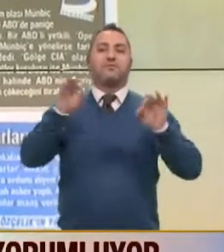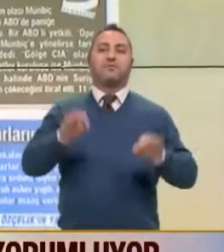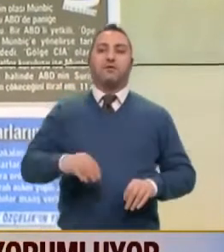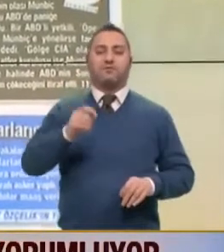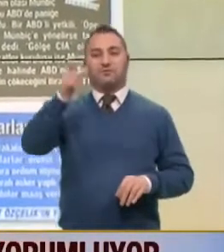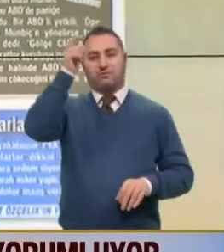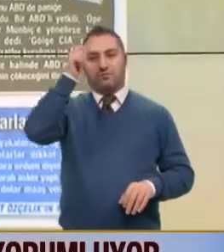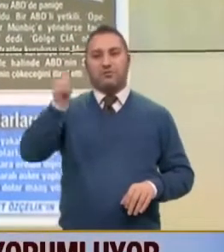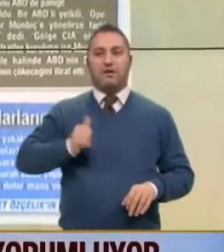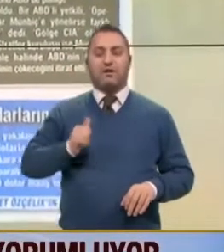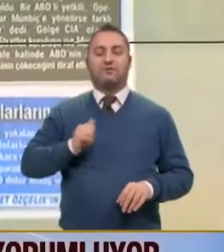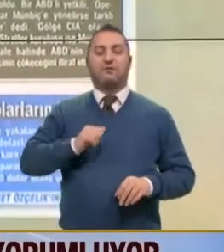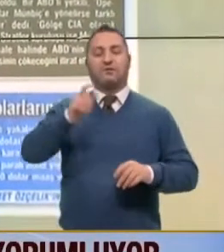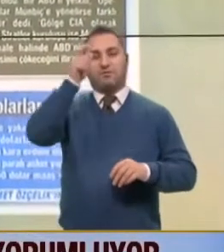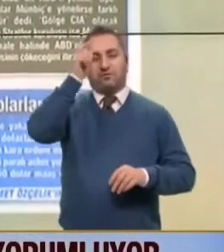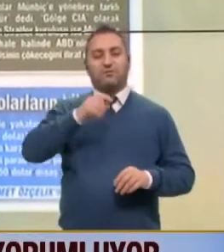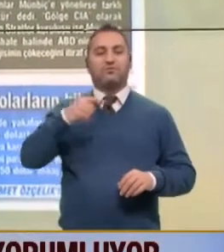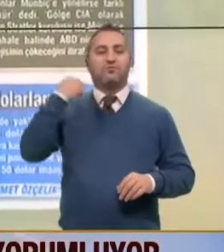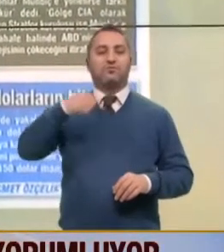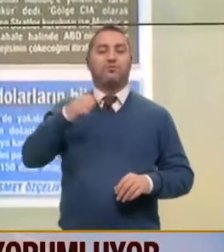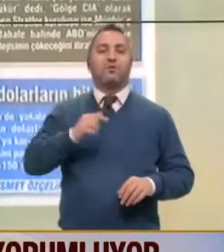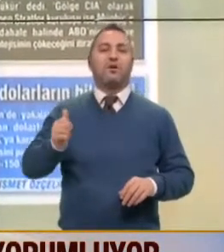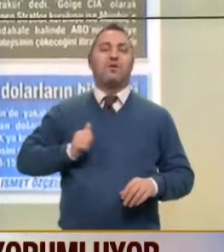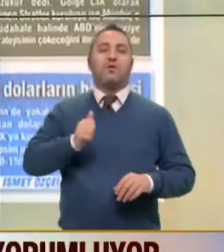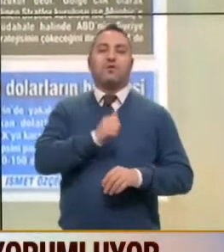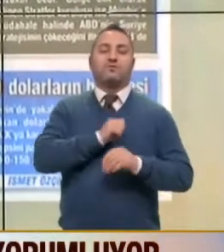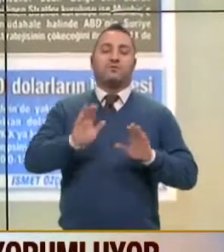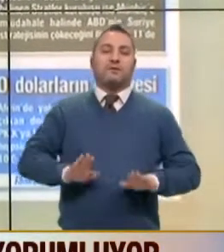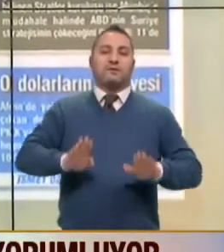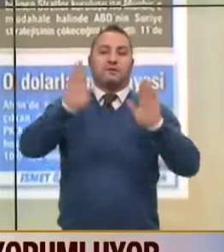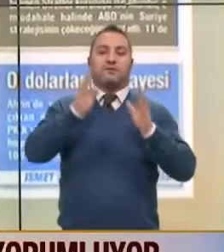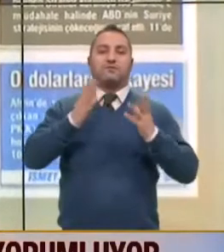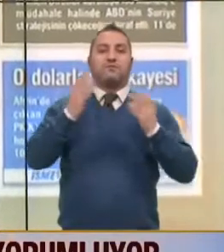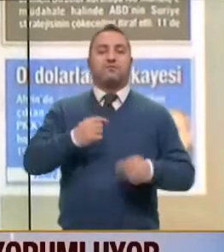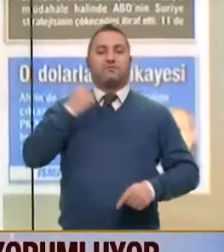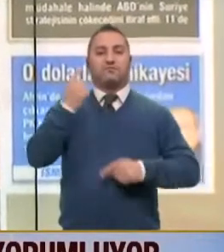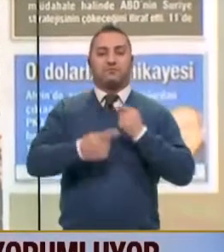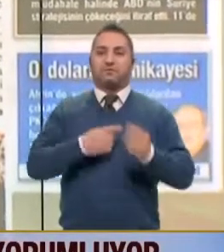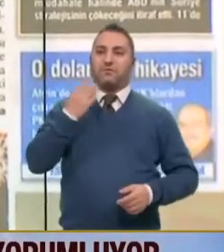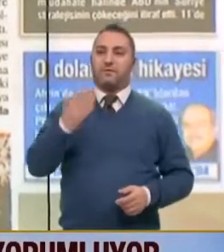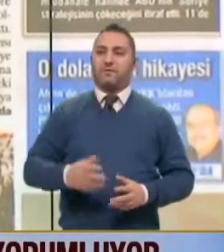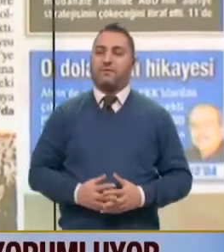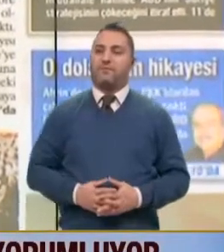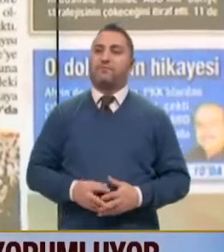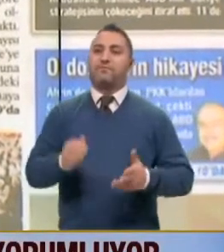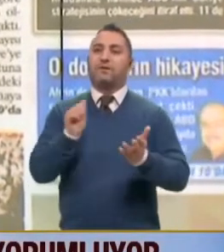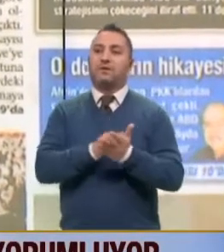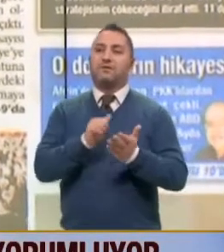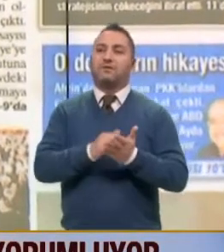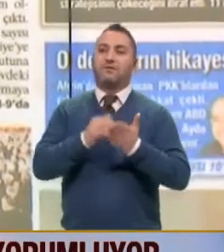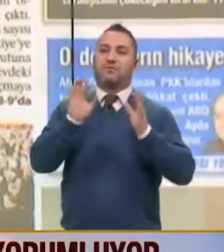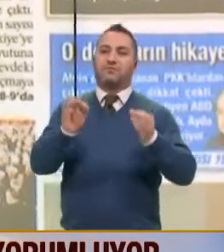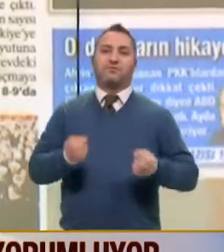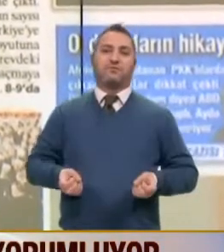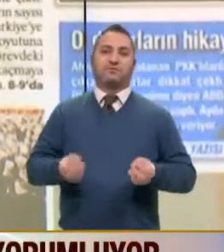Silahlı Kuvvetleri'ne, bazıları ise Suriye ordusuna teslim olmaktan yana diyor. Gazete böyle çıkmış. Bakın tam